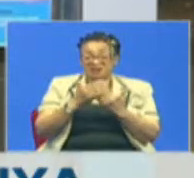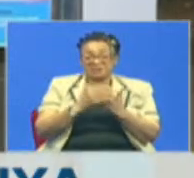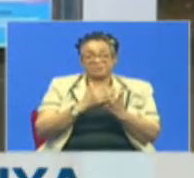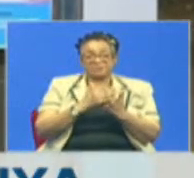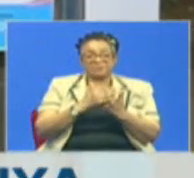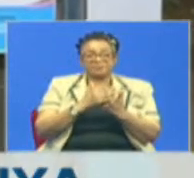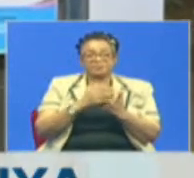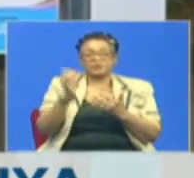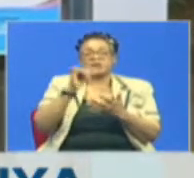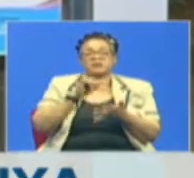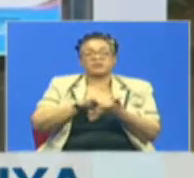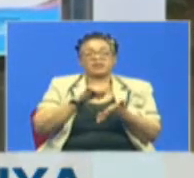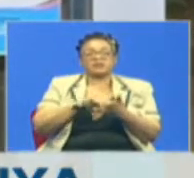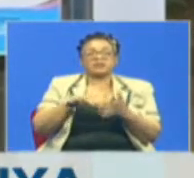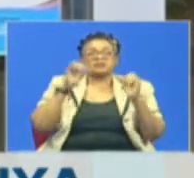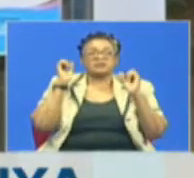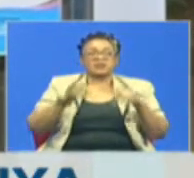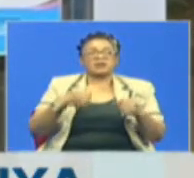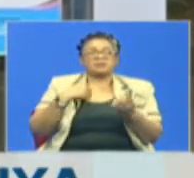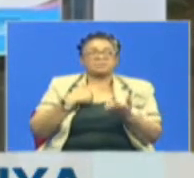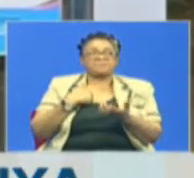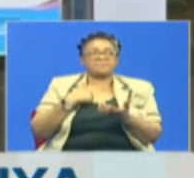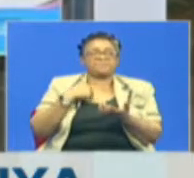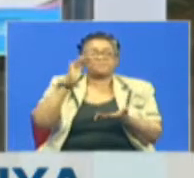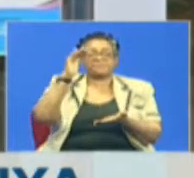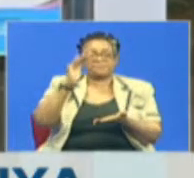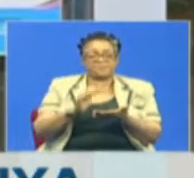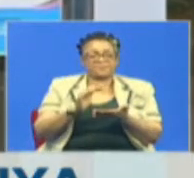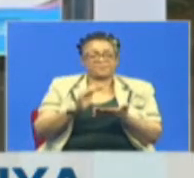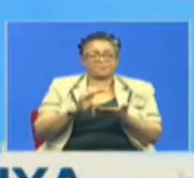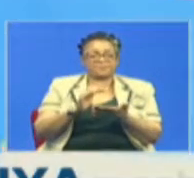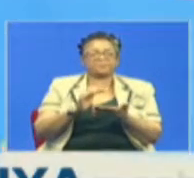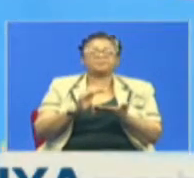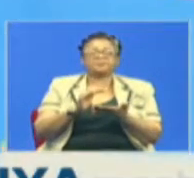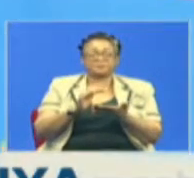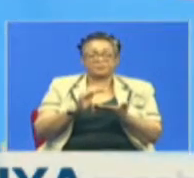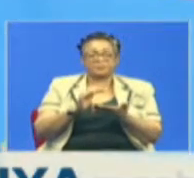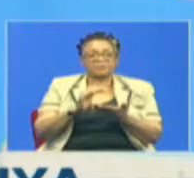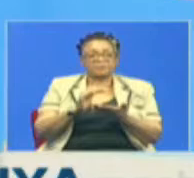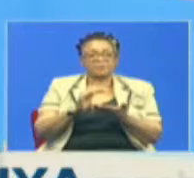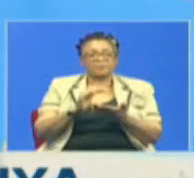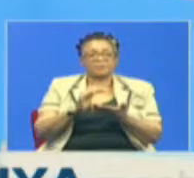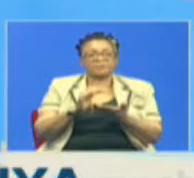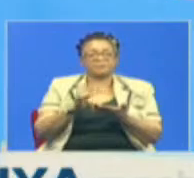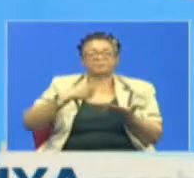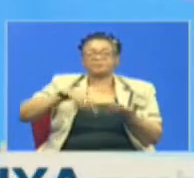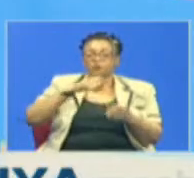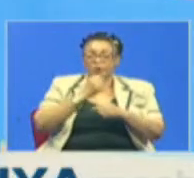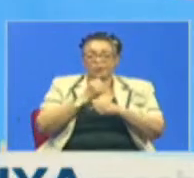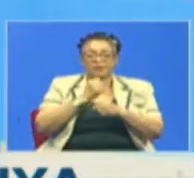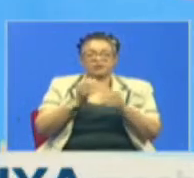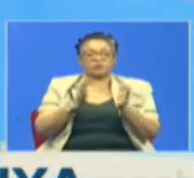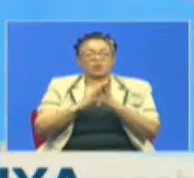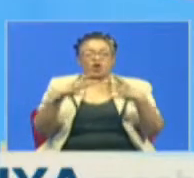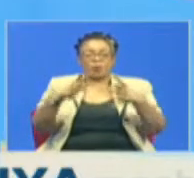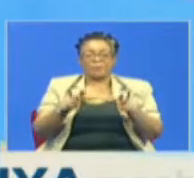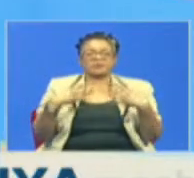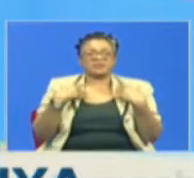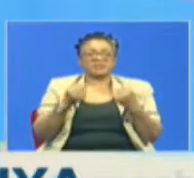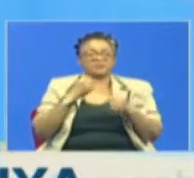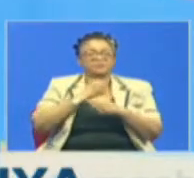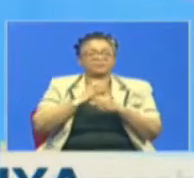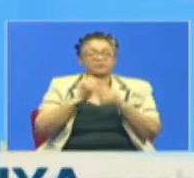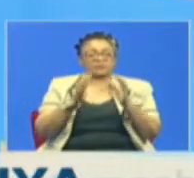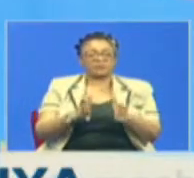ili kupunguza msongamano katika vituo vilivyotengewa wagonjwa. We are working with community health workers and volunteers